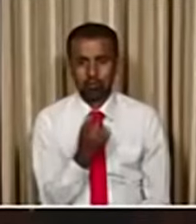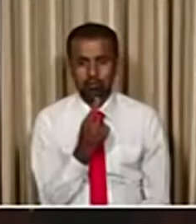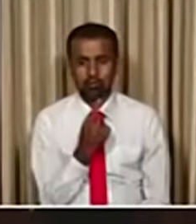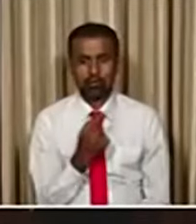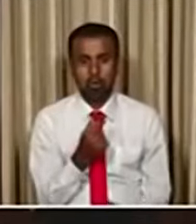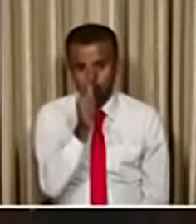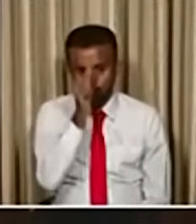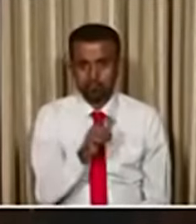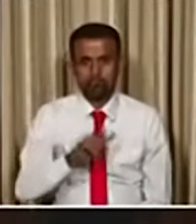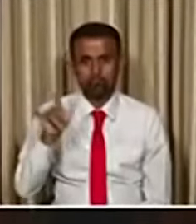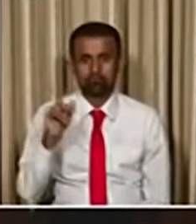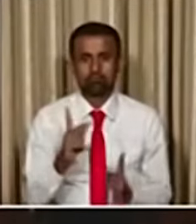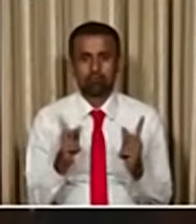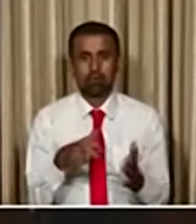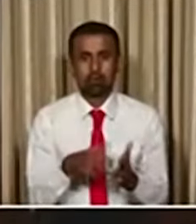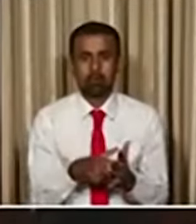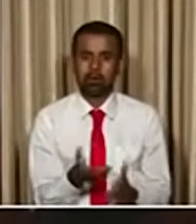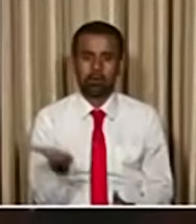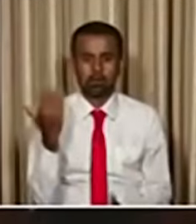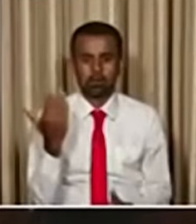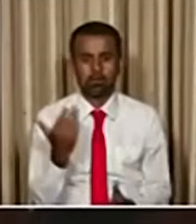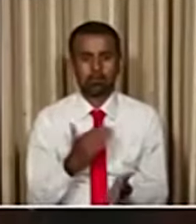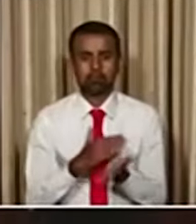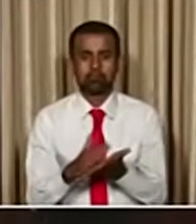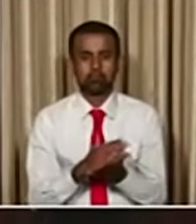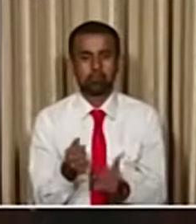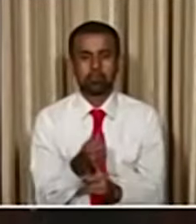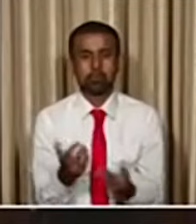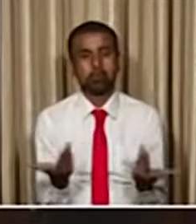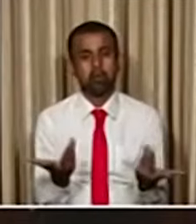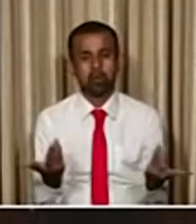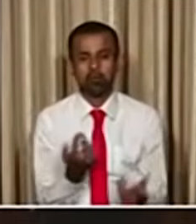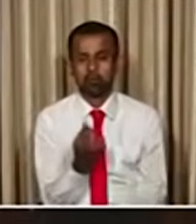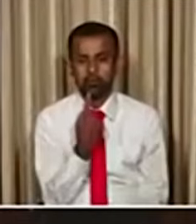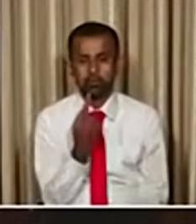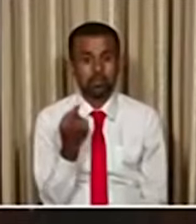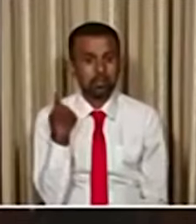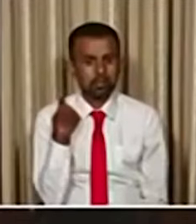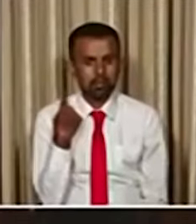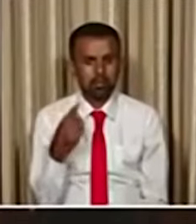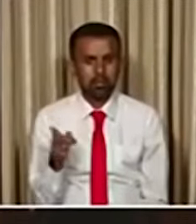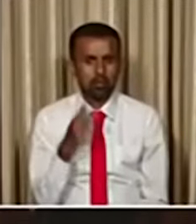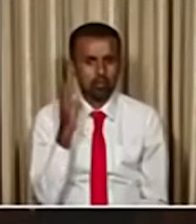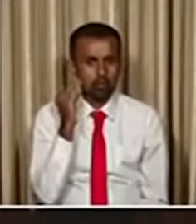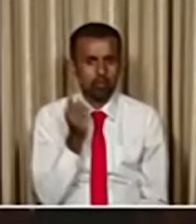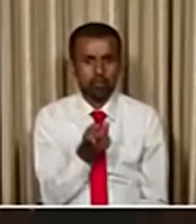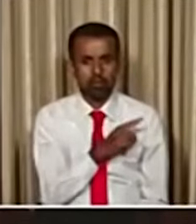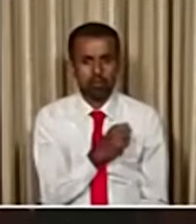අය අනවසරෙන් ගිහිල්ලා තියෙන සංචාරක වීසා අරගෙන ගිහිල්ලා තියෙන. ඒ නිසා අපිට මැදිහත් වීමක් කරන්න බෑ කියලා. හැබැයි අපි දැක්කා ඊයේ දවස් තුනදී රුසියාවේ